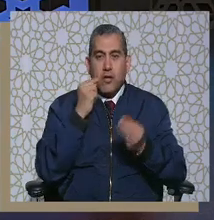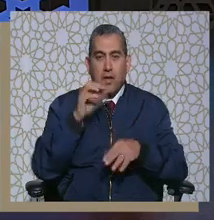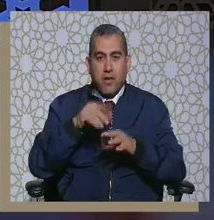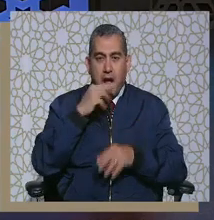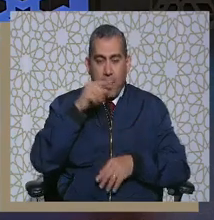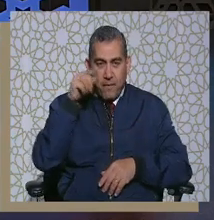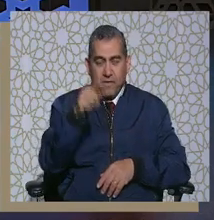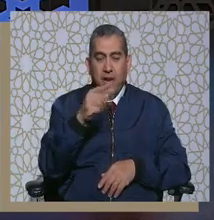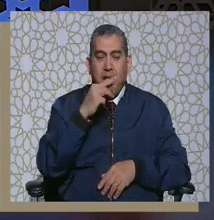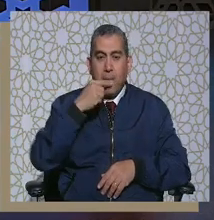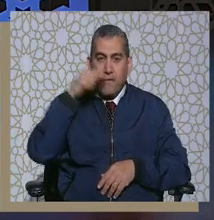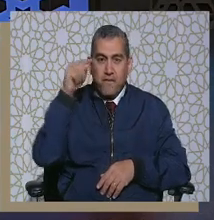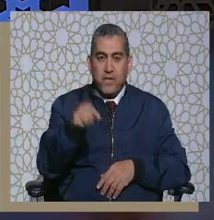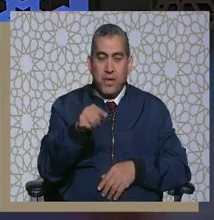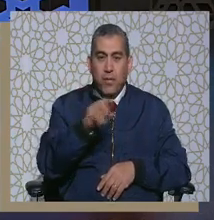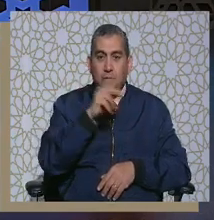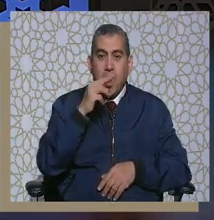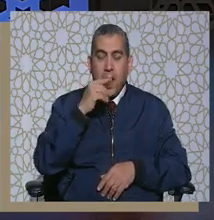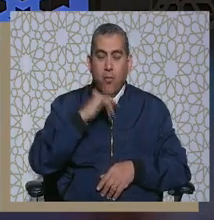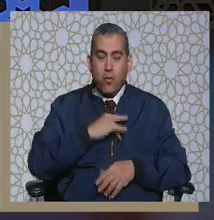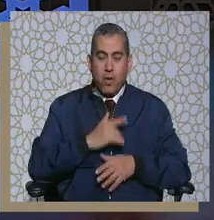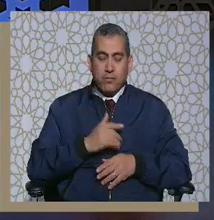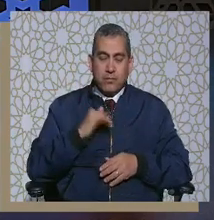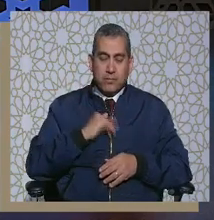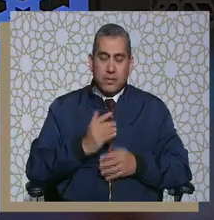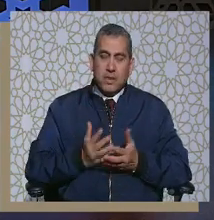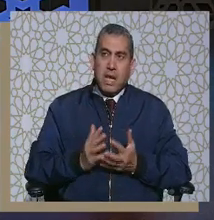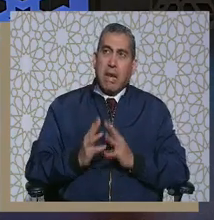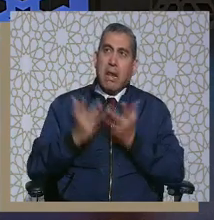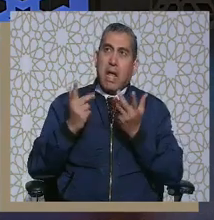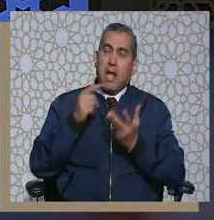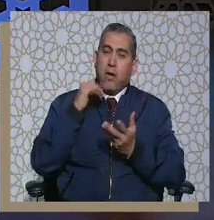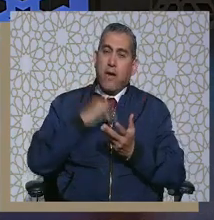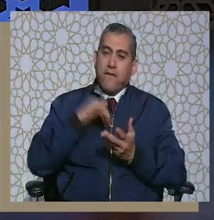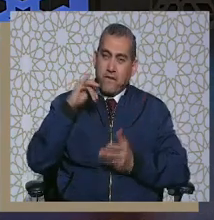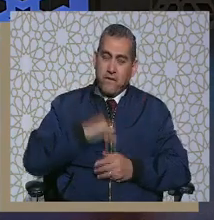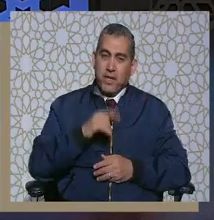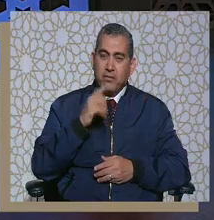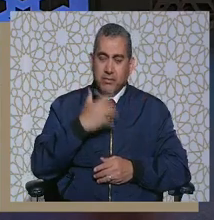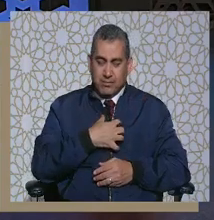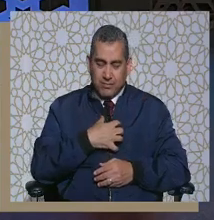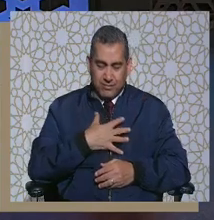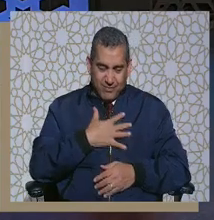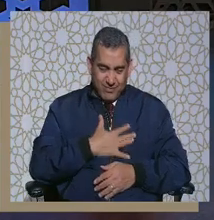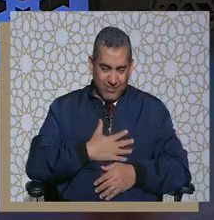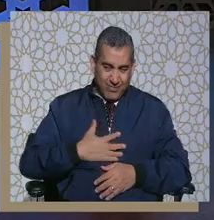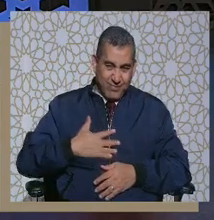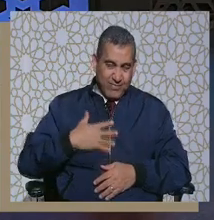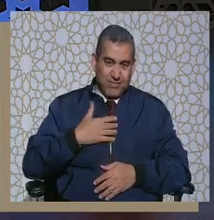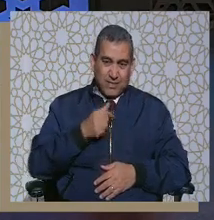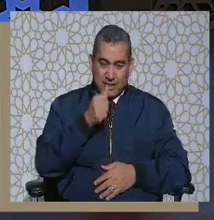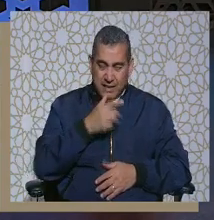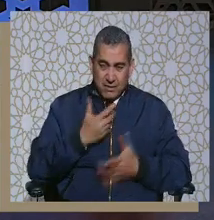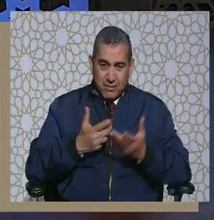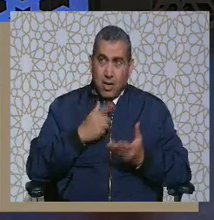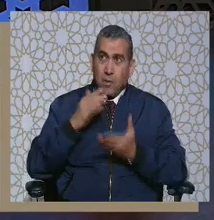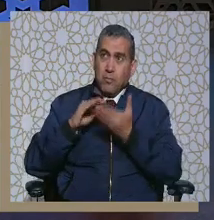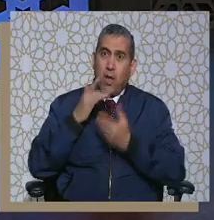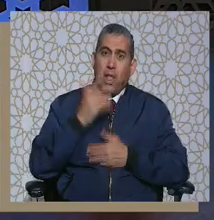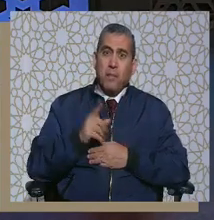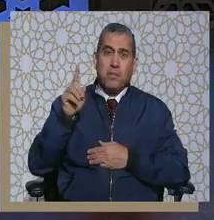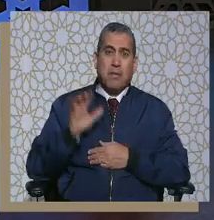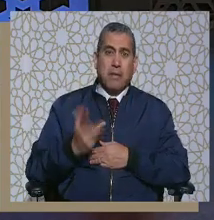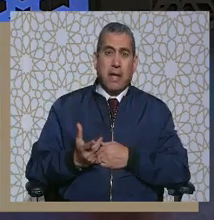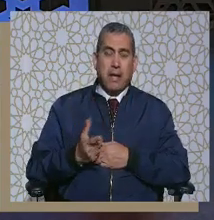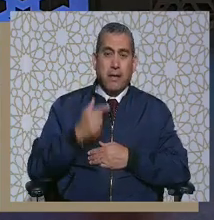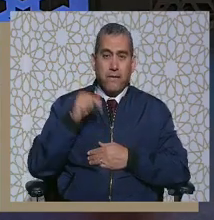بلسانها وناس ساعات بتقوله جوه قلبها وساعات بتبقى متضايقه ومش عارف تتخلص من ده في ناس كتيره جوه في